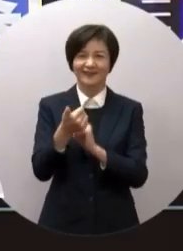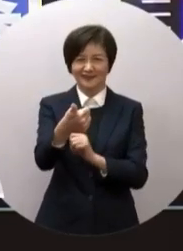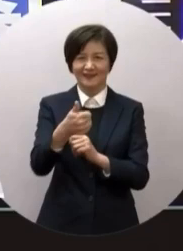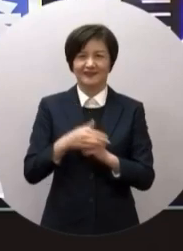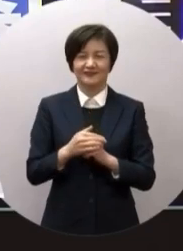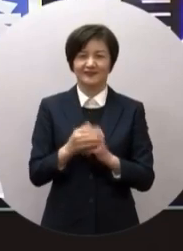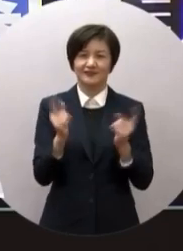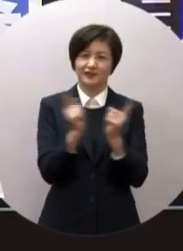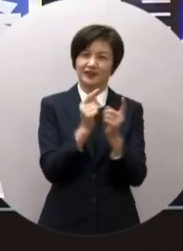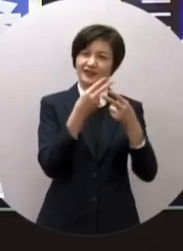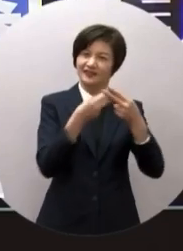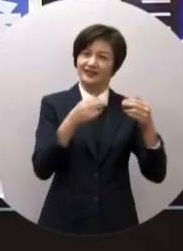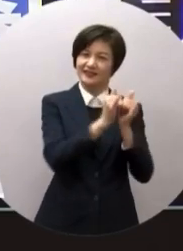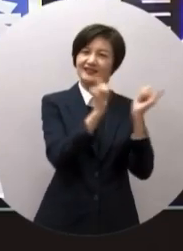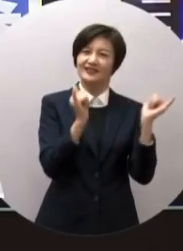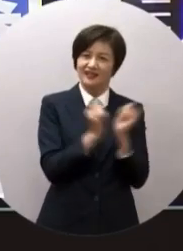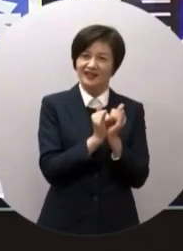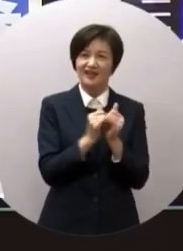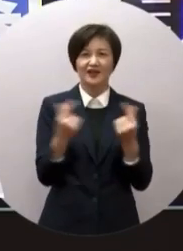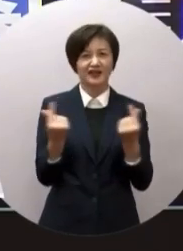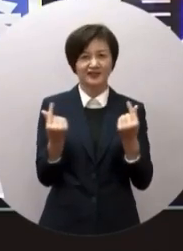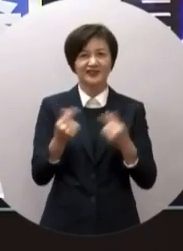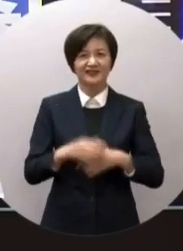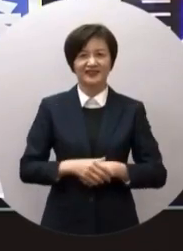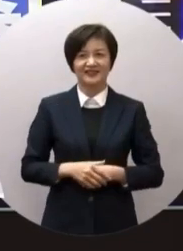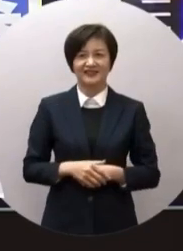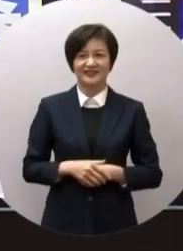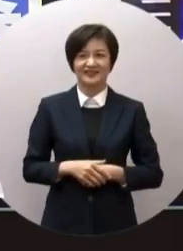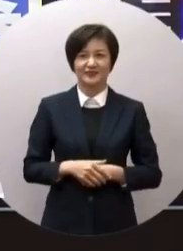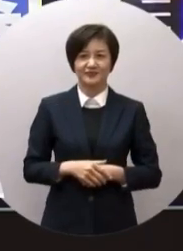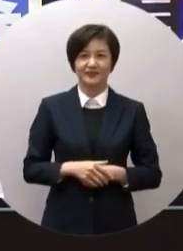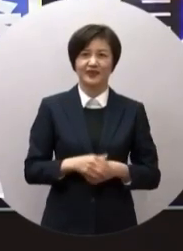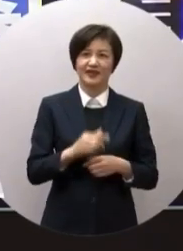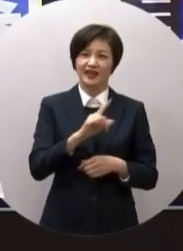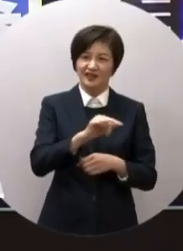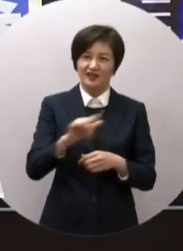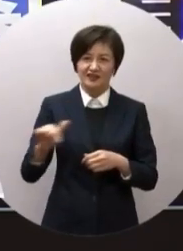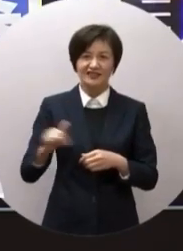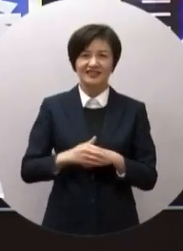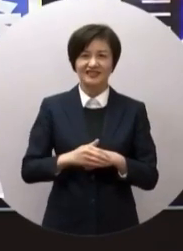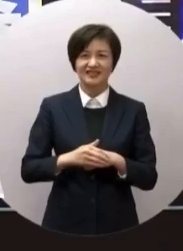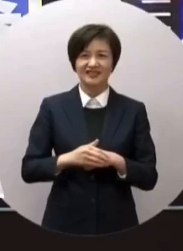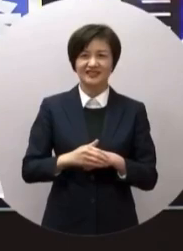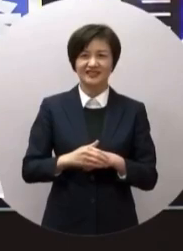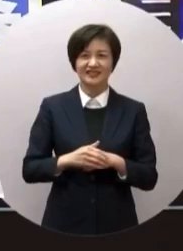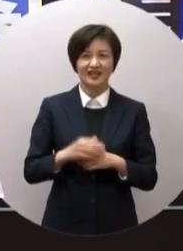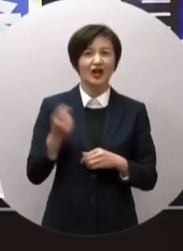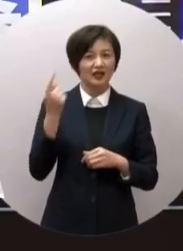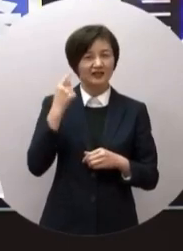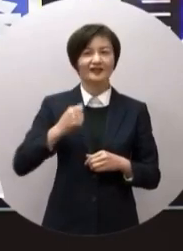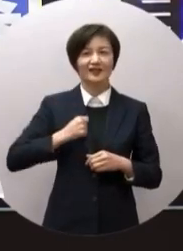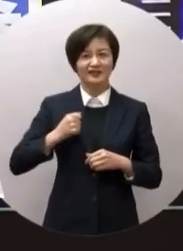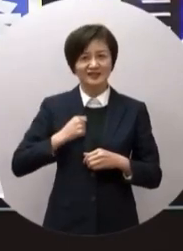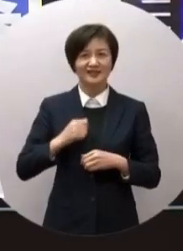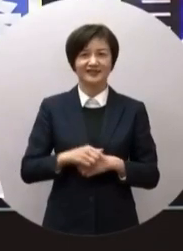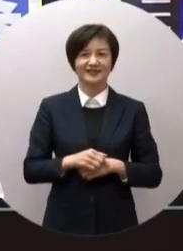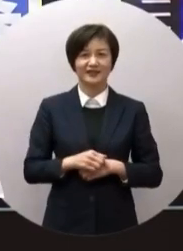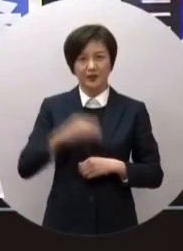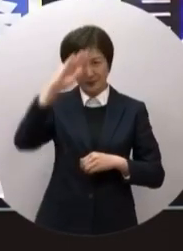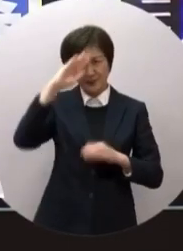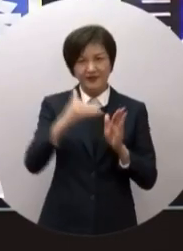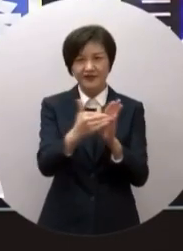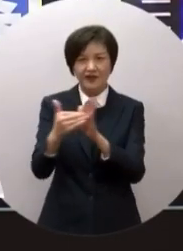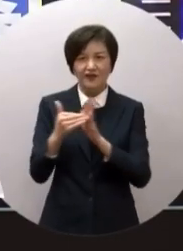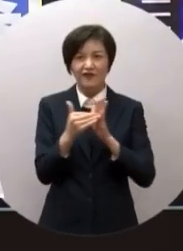族群，尤其系严重的状皮啊，佮谈嘅事。要了解诶，你所有嘅防疫嘅消